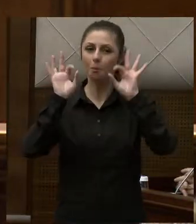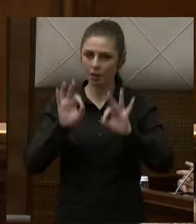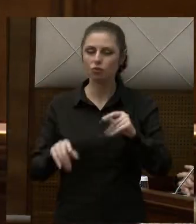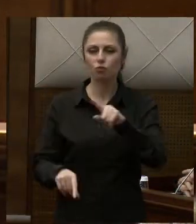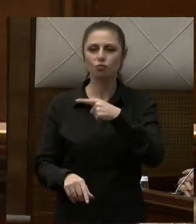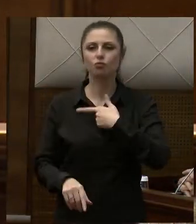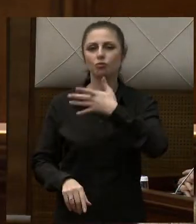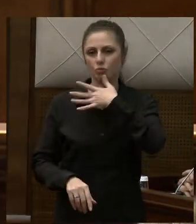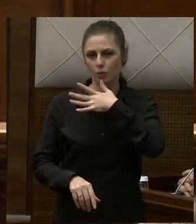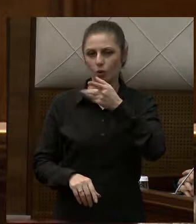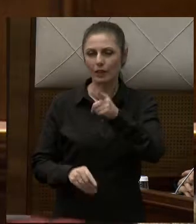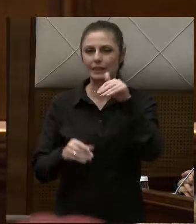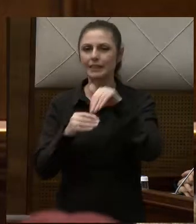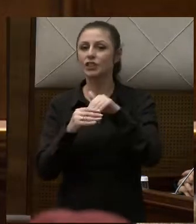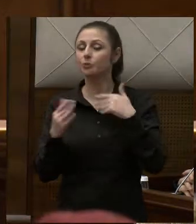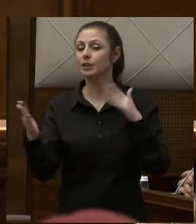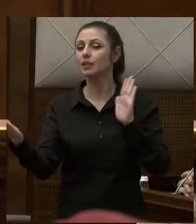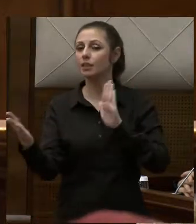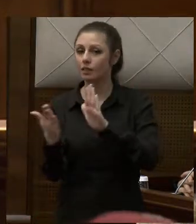bilincindeyiz. Seçimler yaklaşıyor.